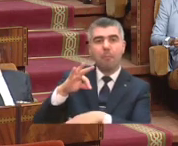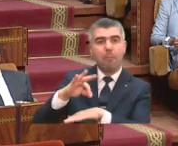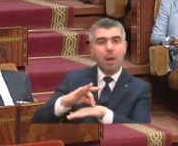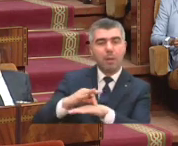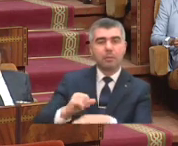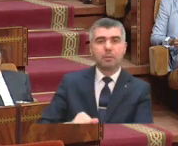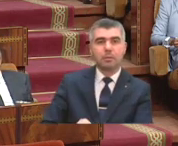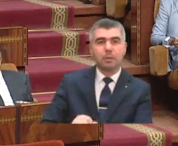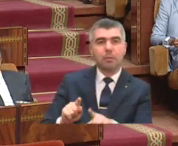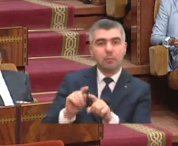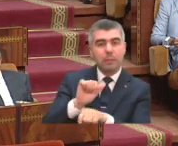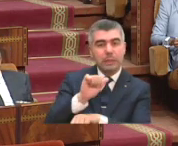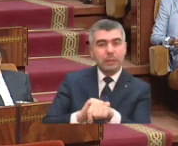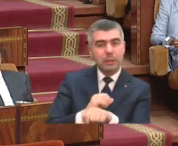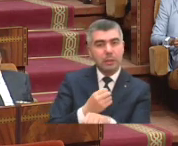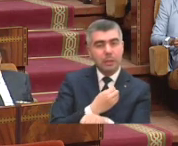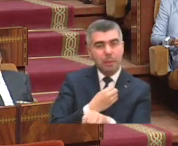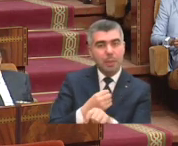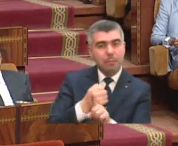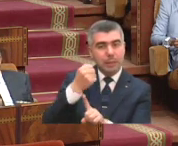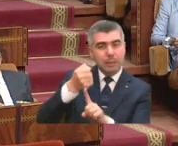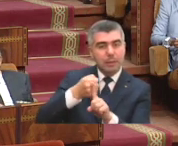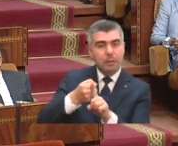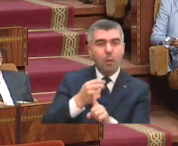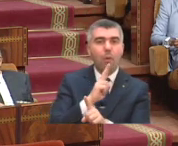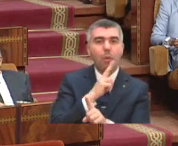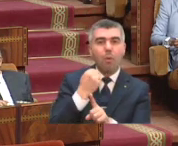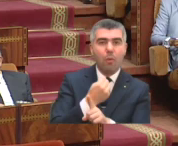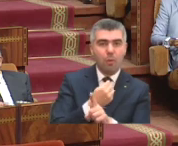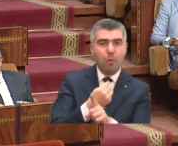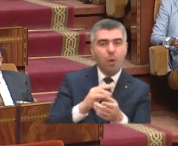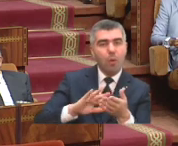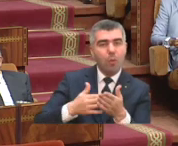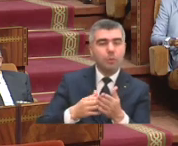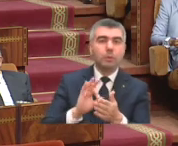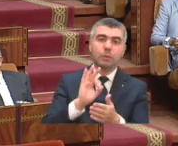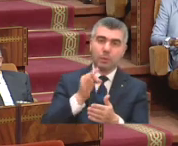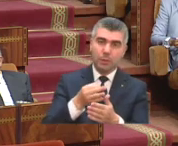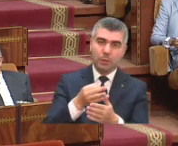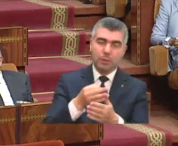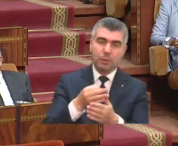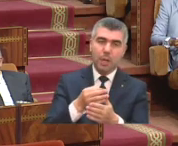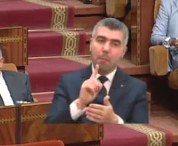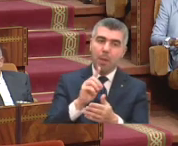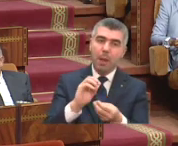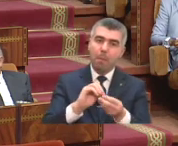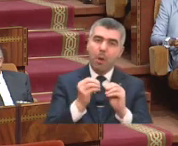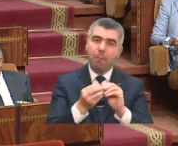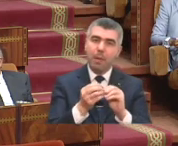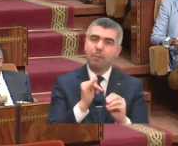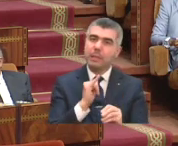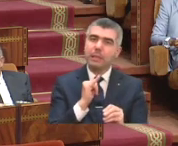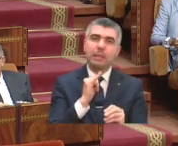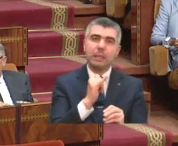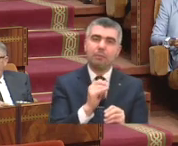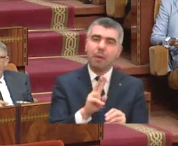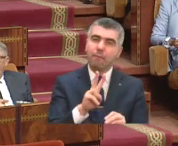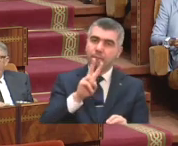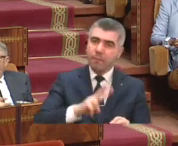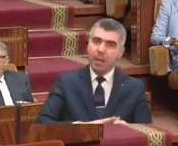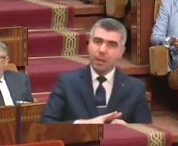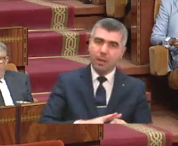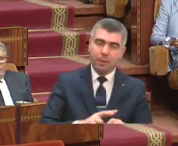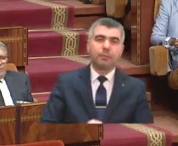فعلا اللي كتعمل الحكومه على تفعيلها غادي تحل جزء من هذه الاشكاليات، ولكن كيبقى دائما المشكل الحقيقي وهو